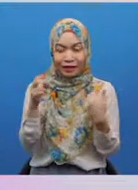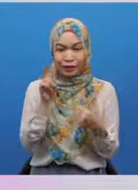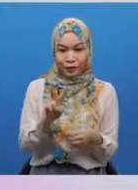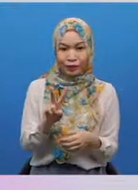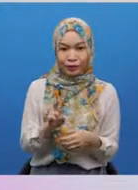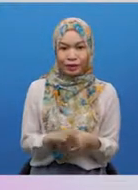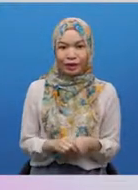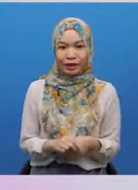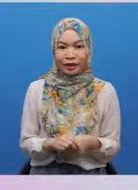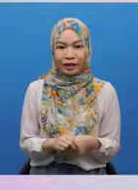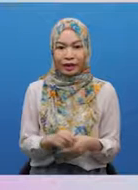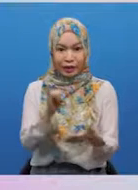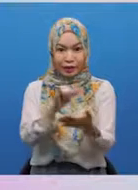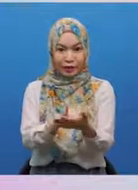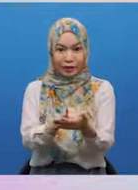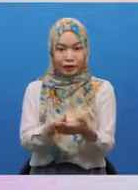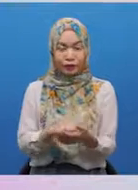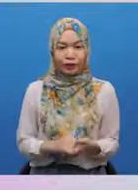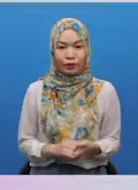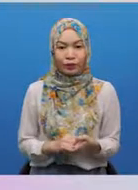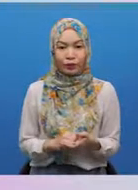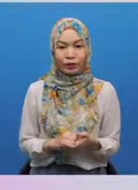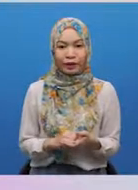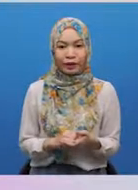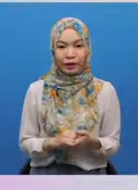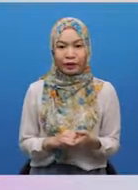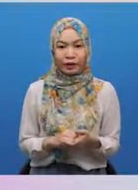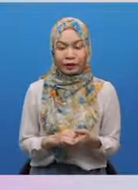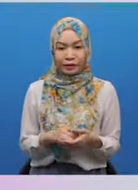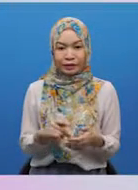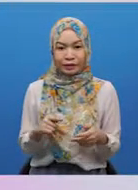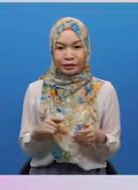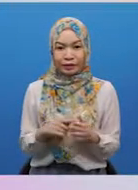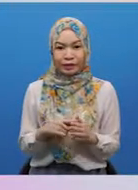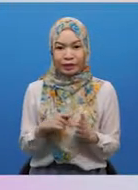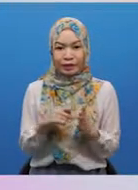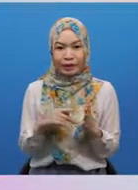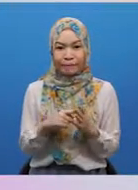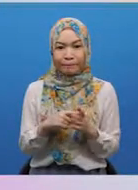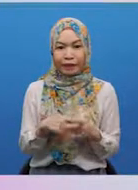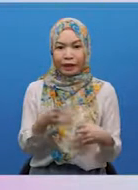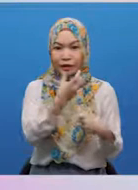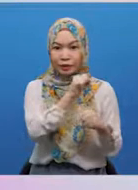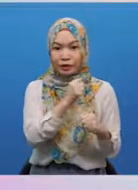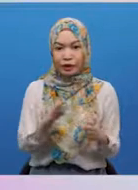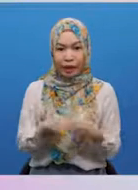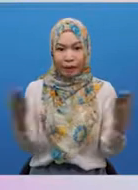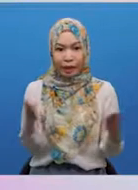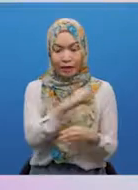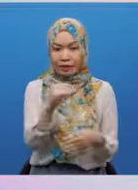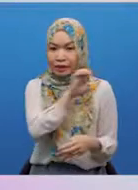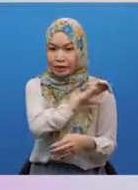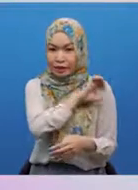iaitu konsep kesantunan berbahasa dan ciri-ciri kesantunan berbahasa dalam konteks lisan